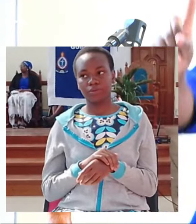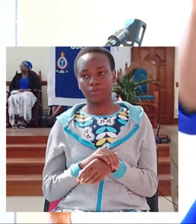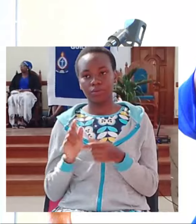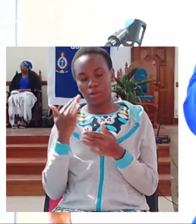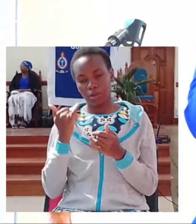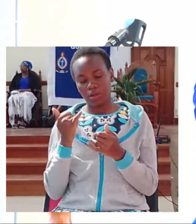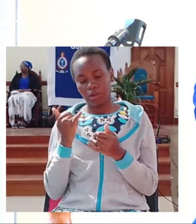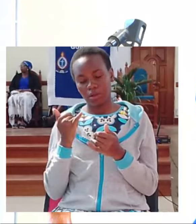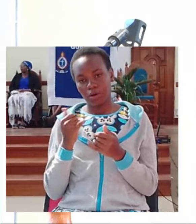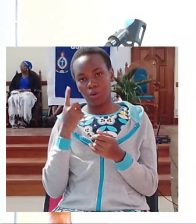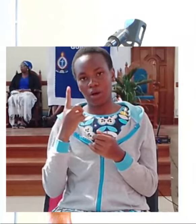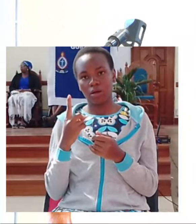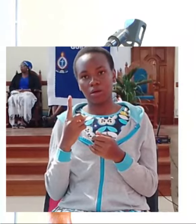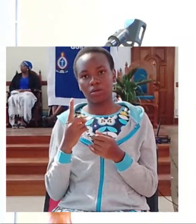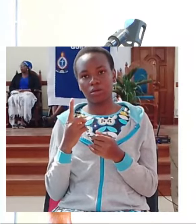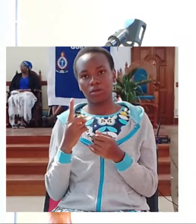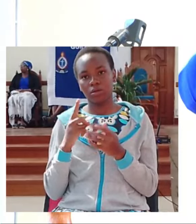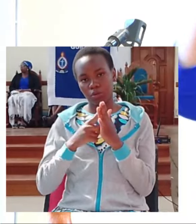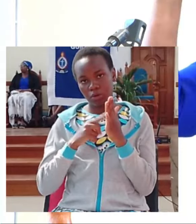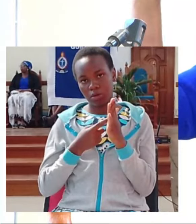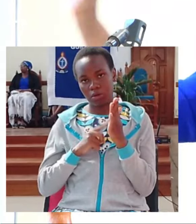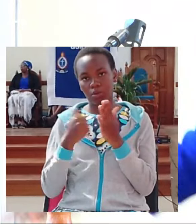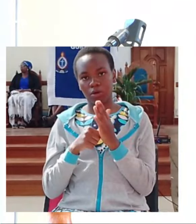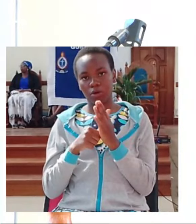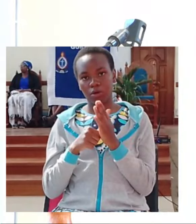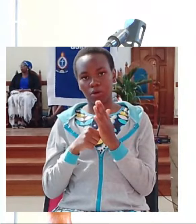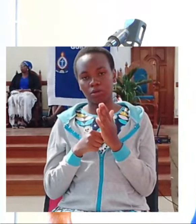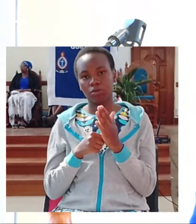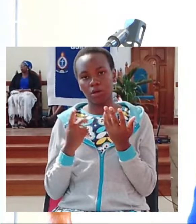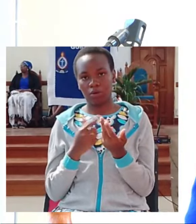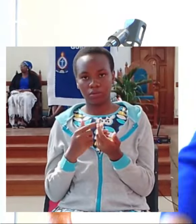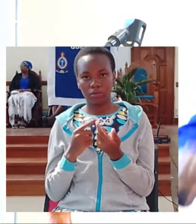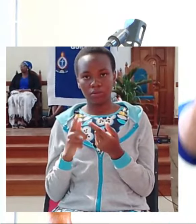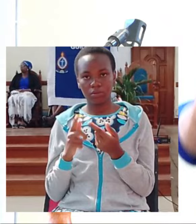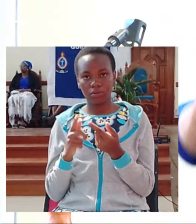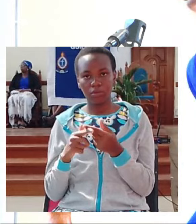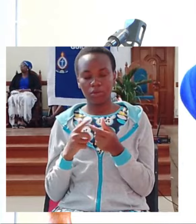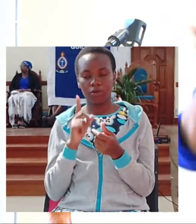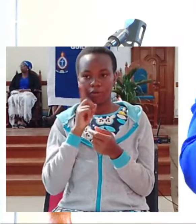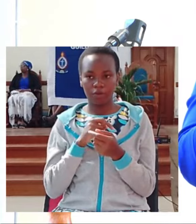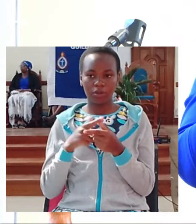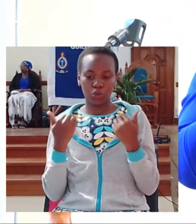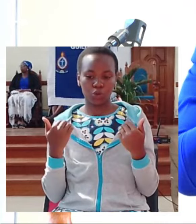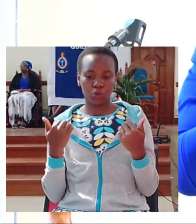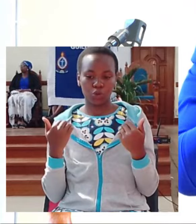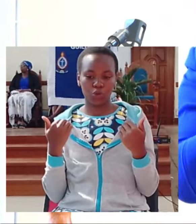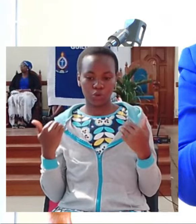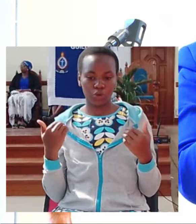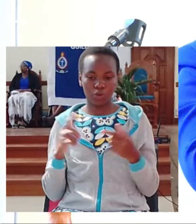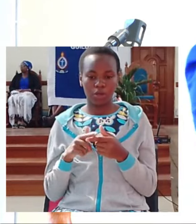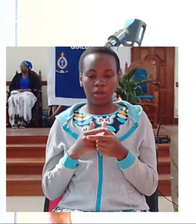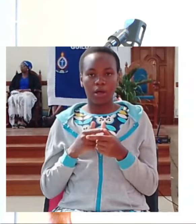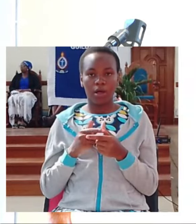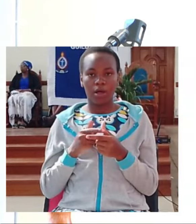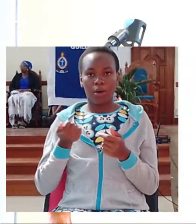That is under one heading ya mashida zenye unahesabu. Akishamalizana na watoto mwenye yako na spouse na